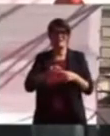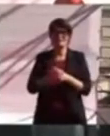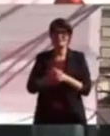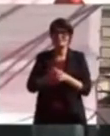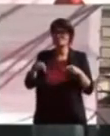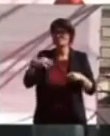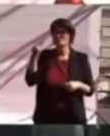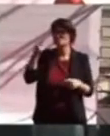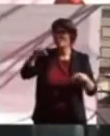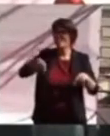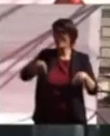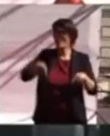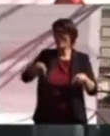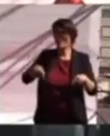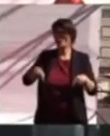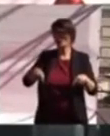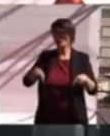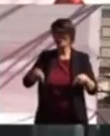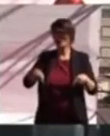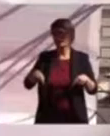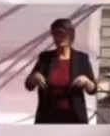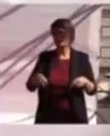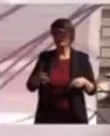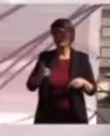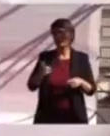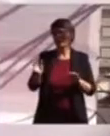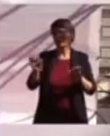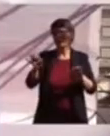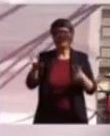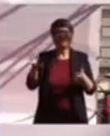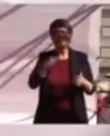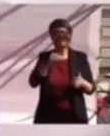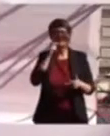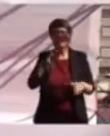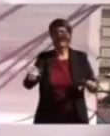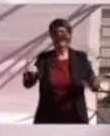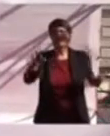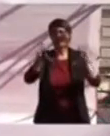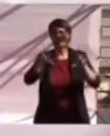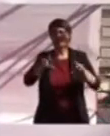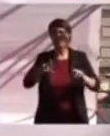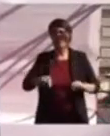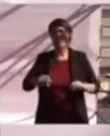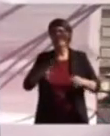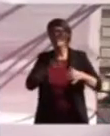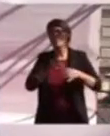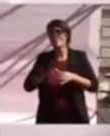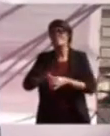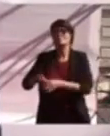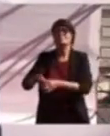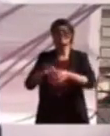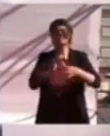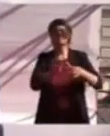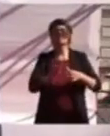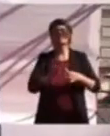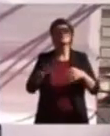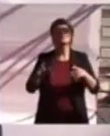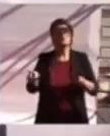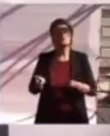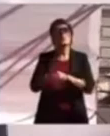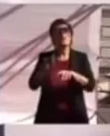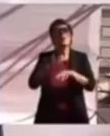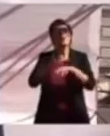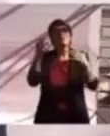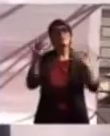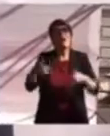giorni in cui dobbiamo recuperare quello spirito dobbiamo recuperare quel grande spirito nazionale di unità